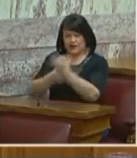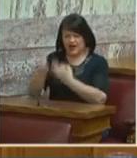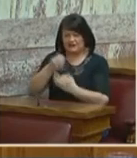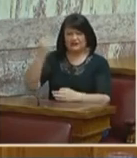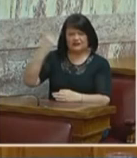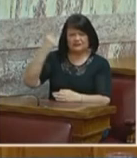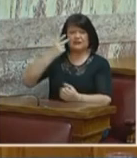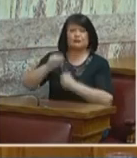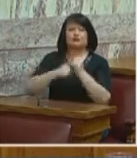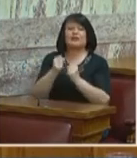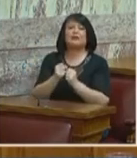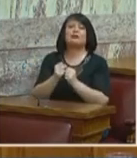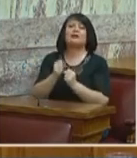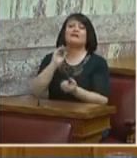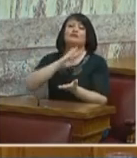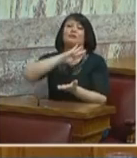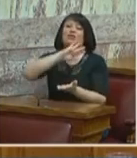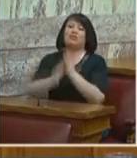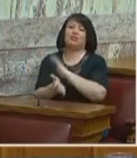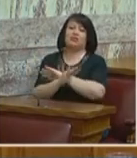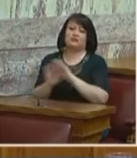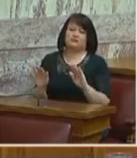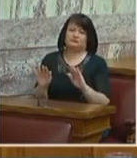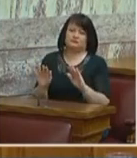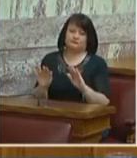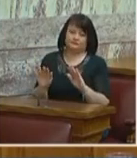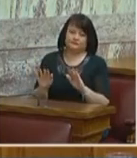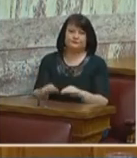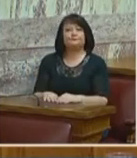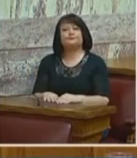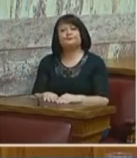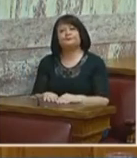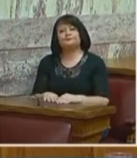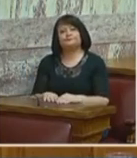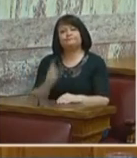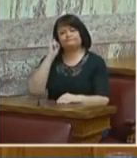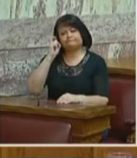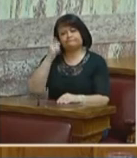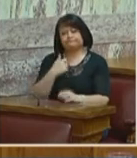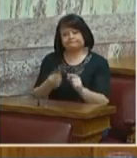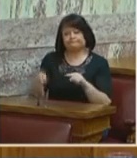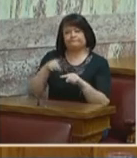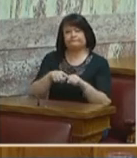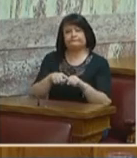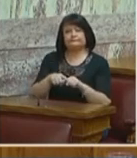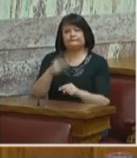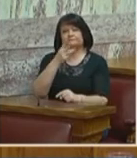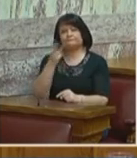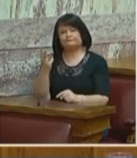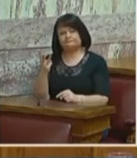θα καταραίει σαν χάρτινος πύργος. Θα συμπληρώσω τις σκέψεις μου με 2-3 πολιτικού